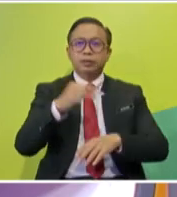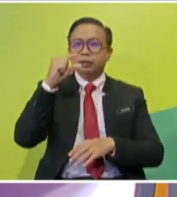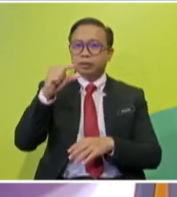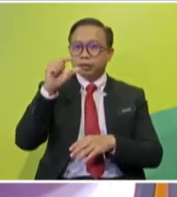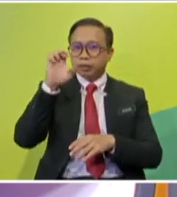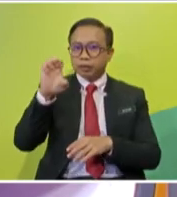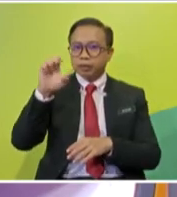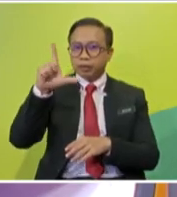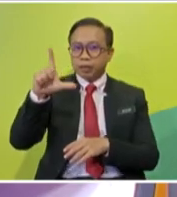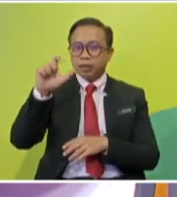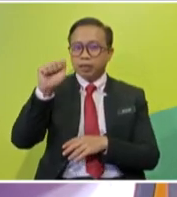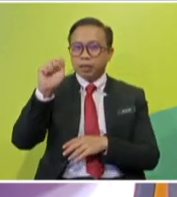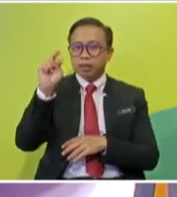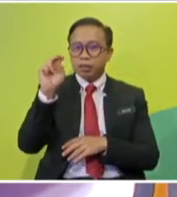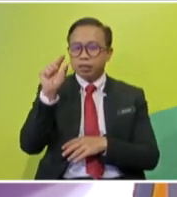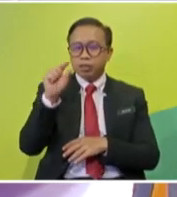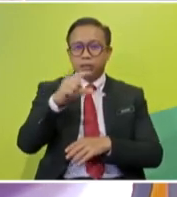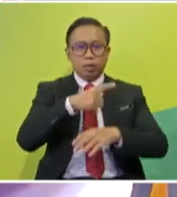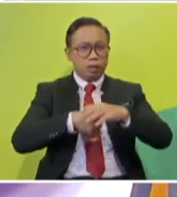gelang Oke